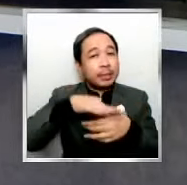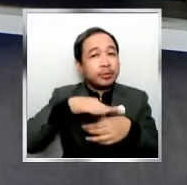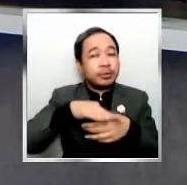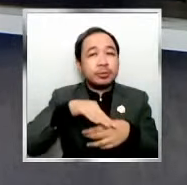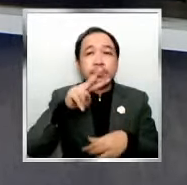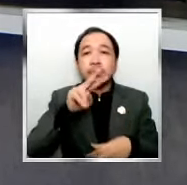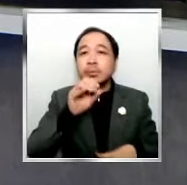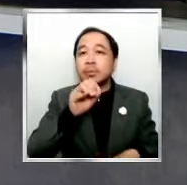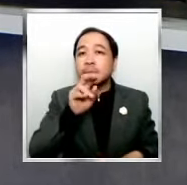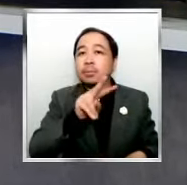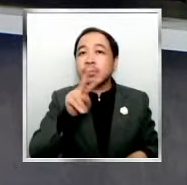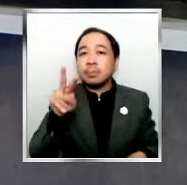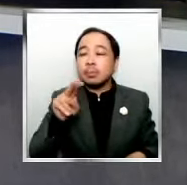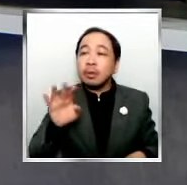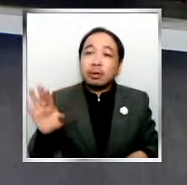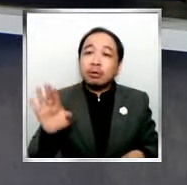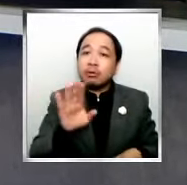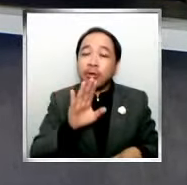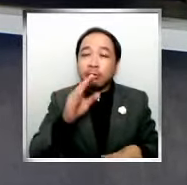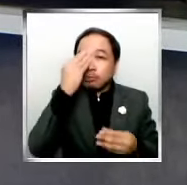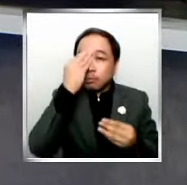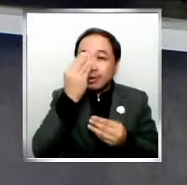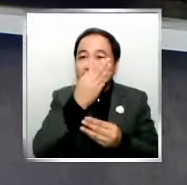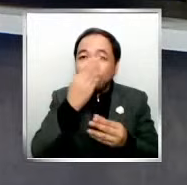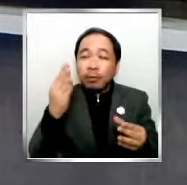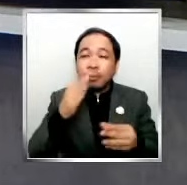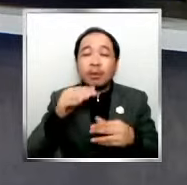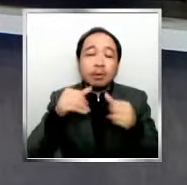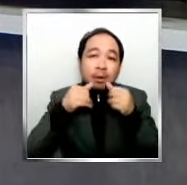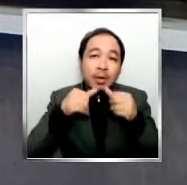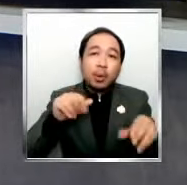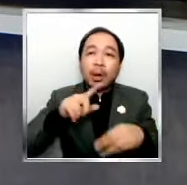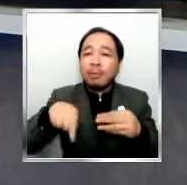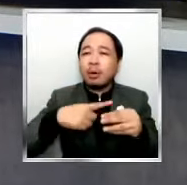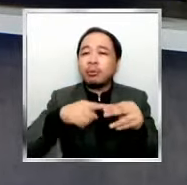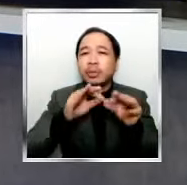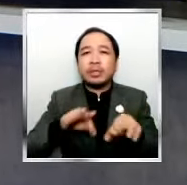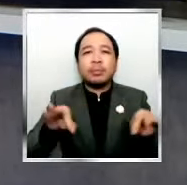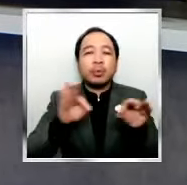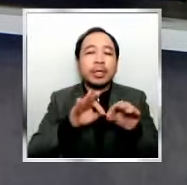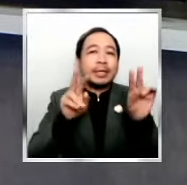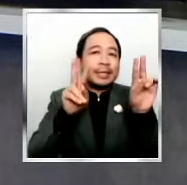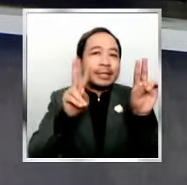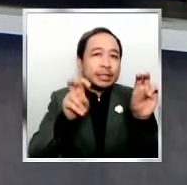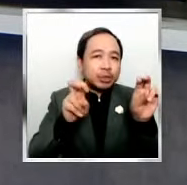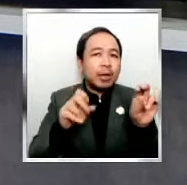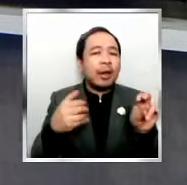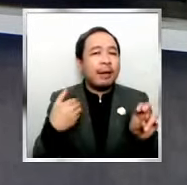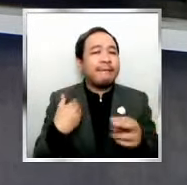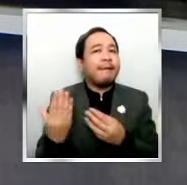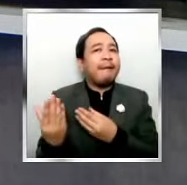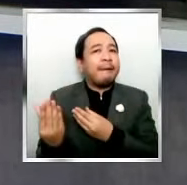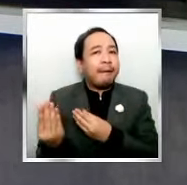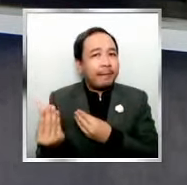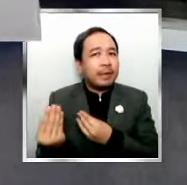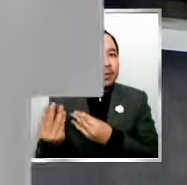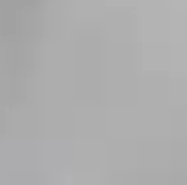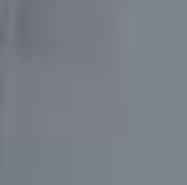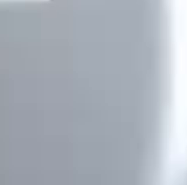nila sa ilang mga mahalagang mga isyu ay tinutukan nina Sandra Ginaldo, Bernadette Reyes at Ian